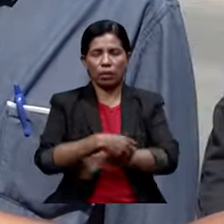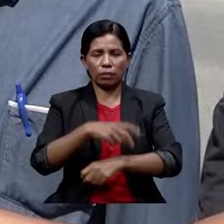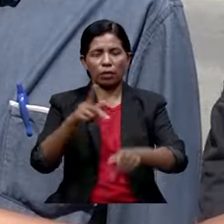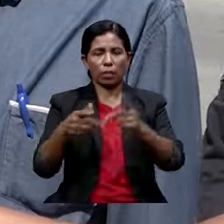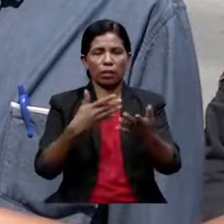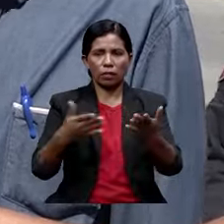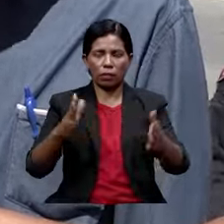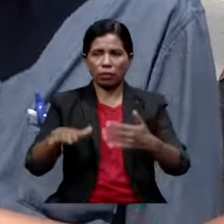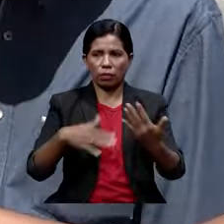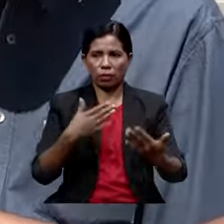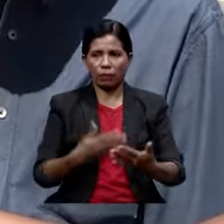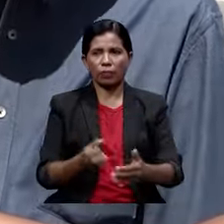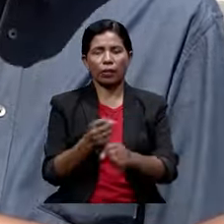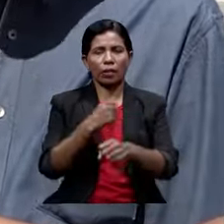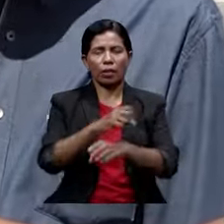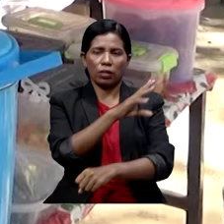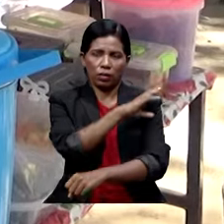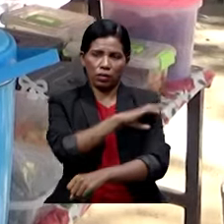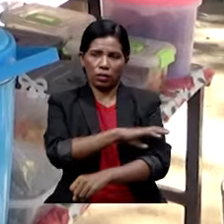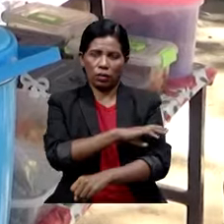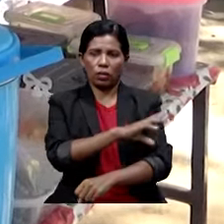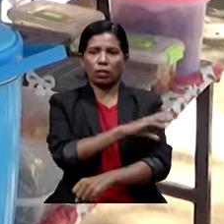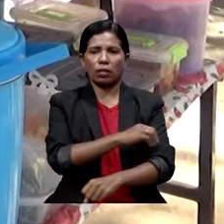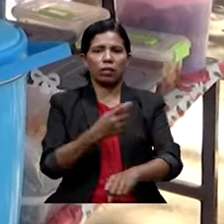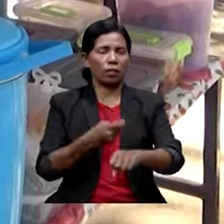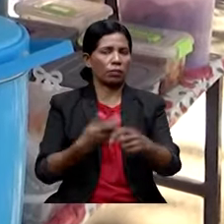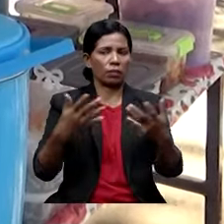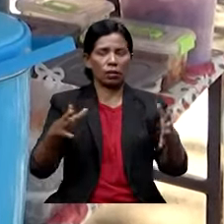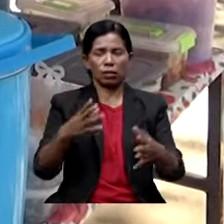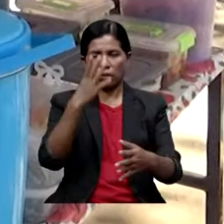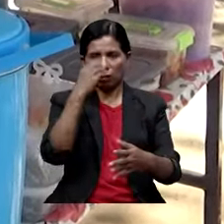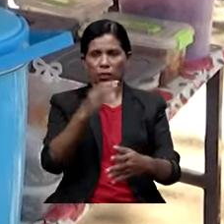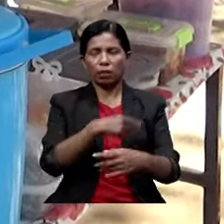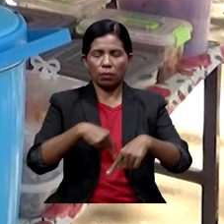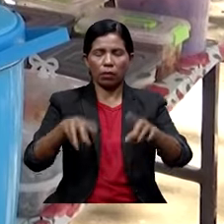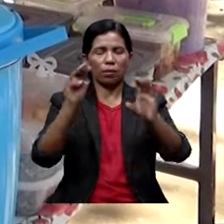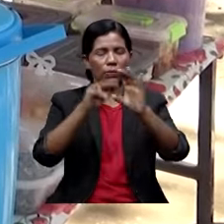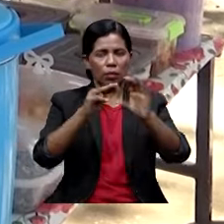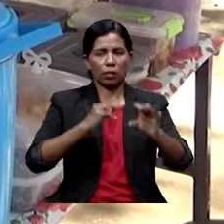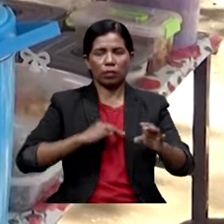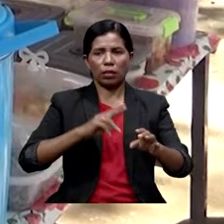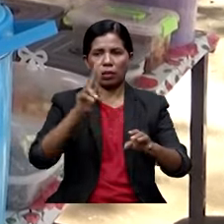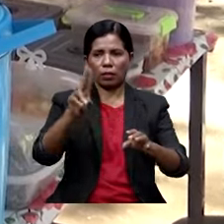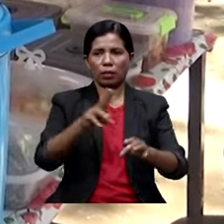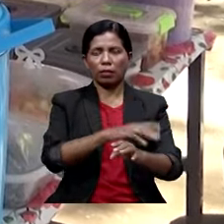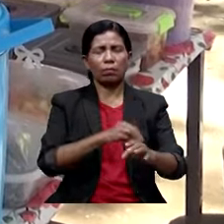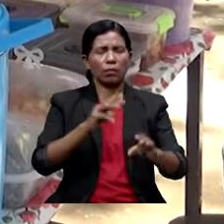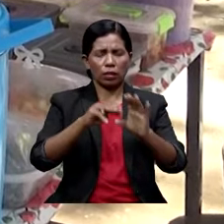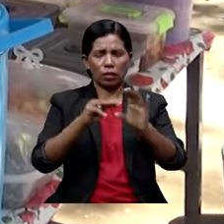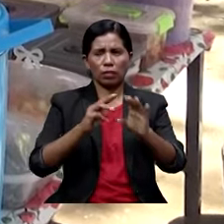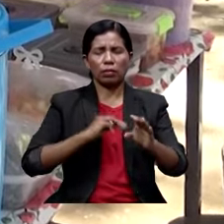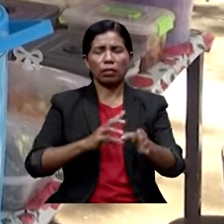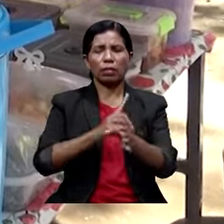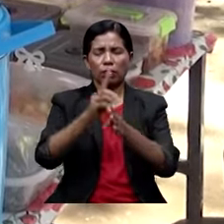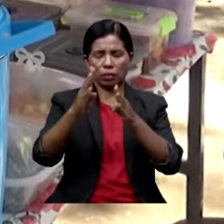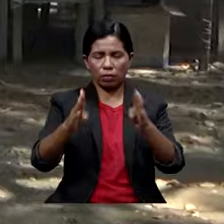hotu halo siguransa sira tur tempo leh para tur eskas ba hotu mercado manleu subset e diritor justa